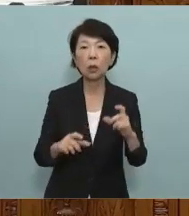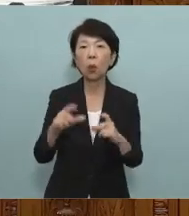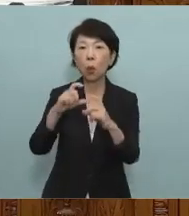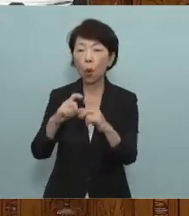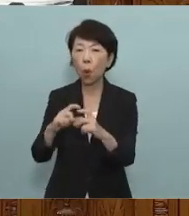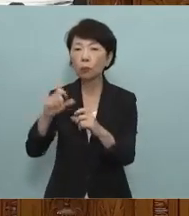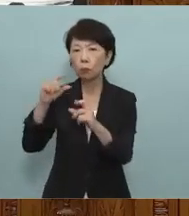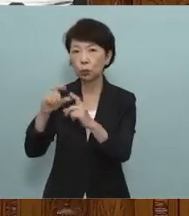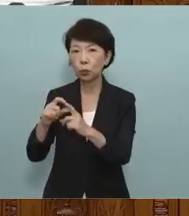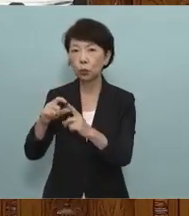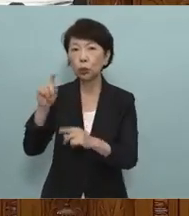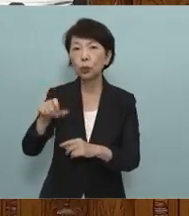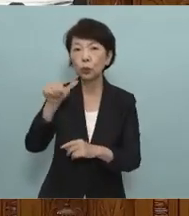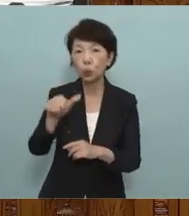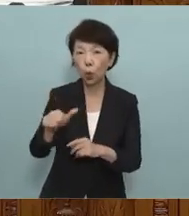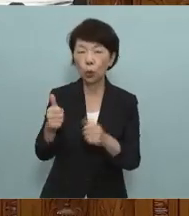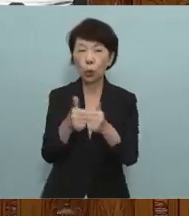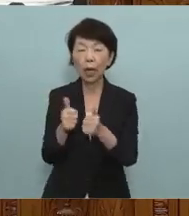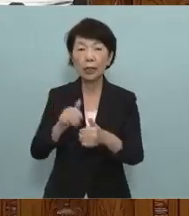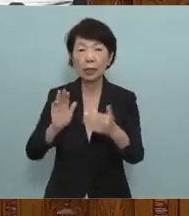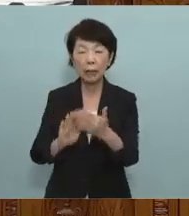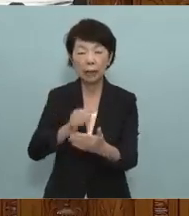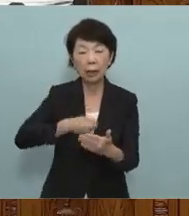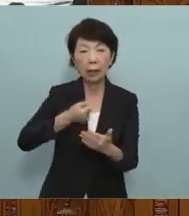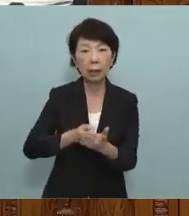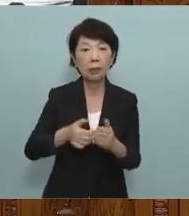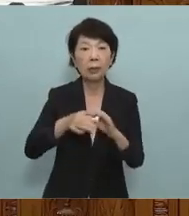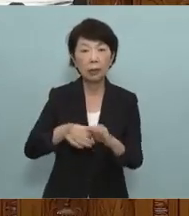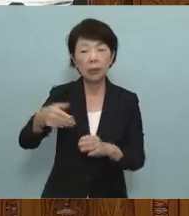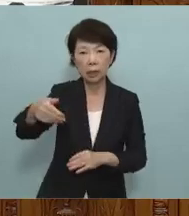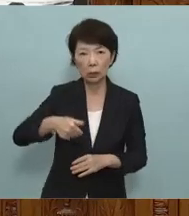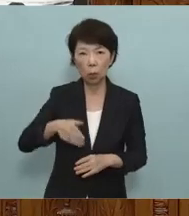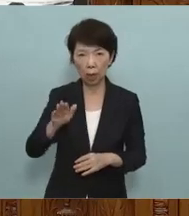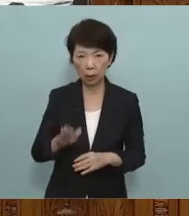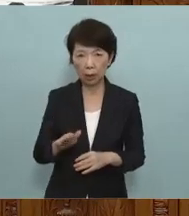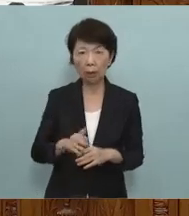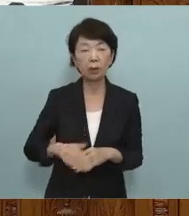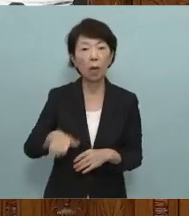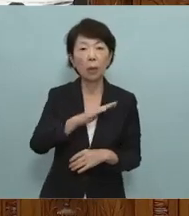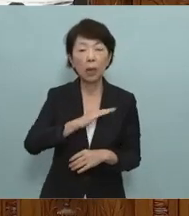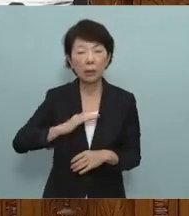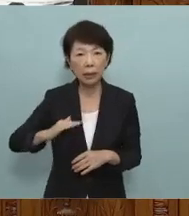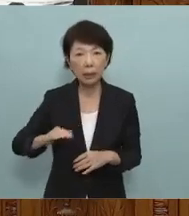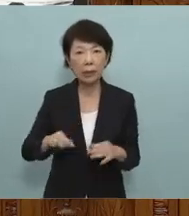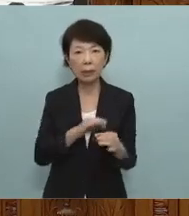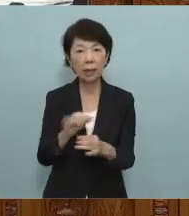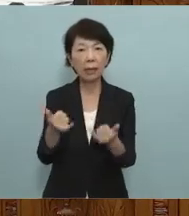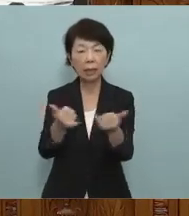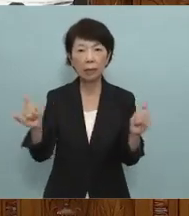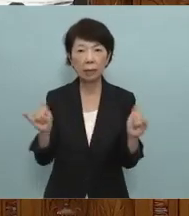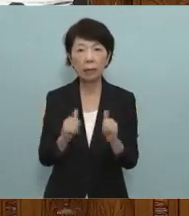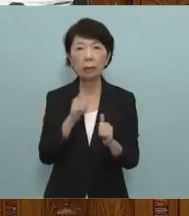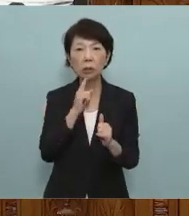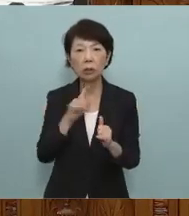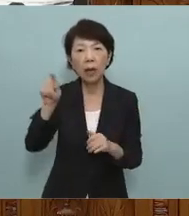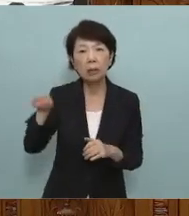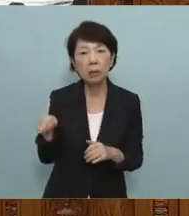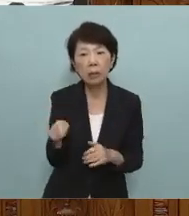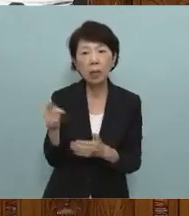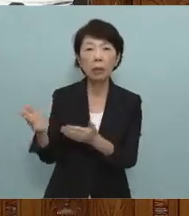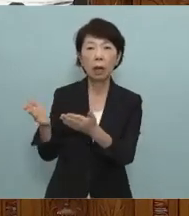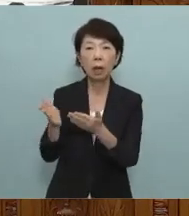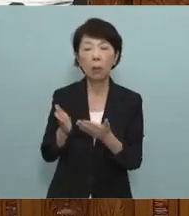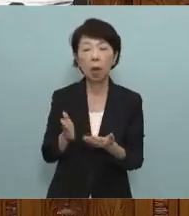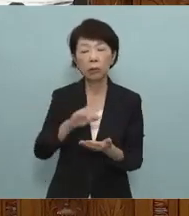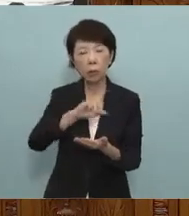けた決意についてお尋ねがありました。私たちの経済社会は、自然から得られ